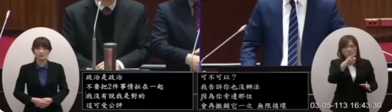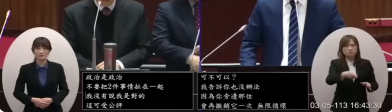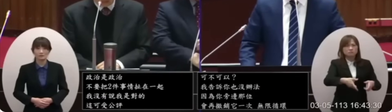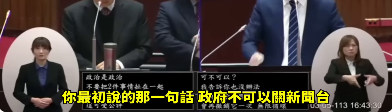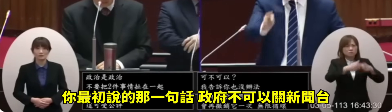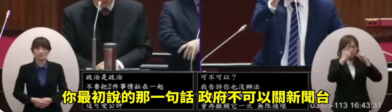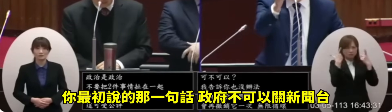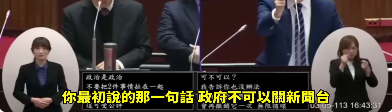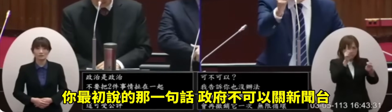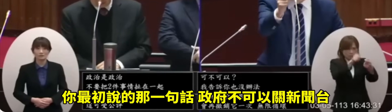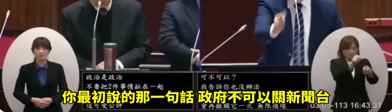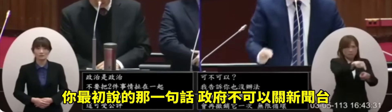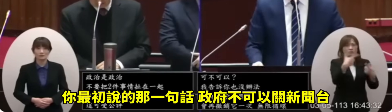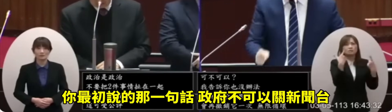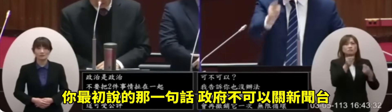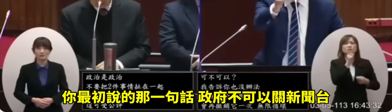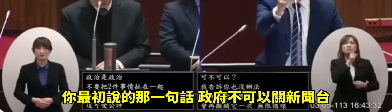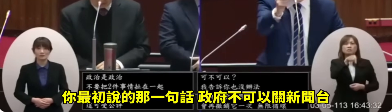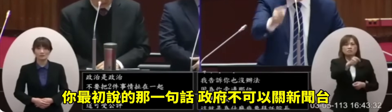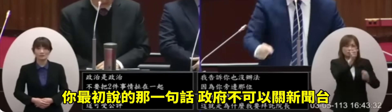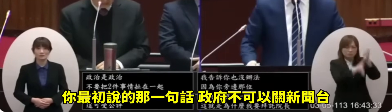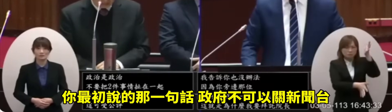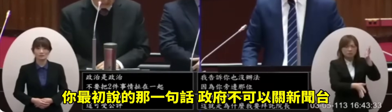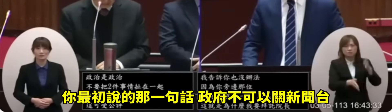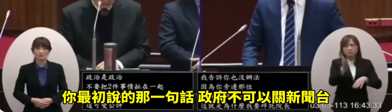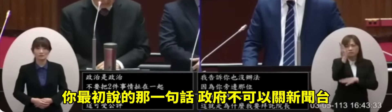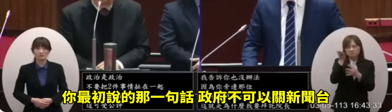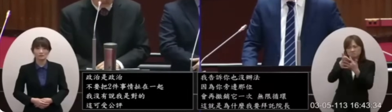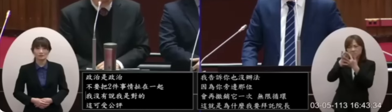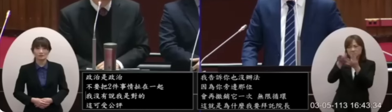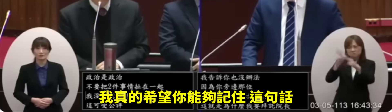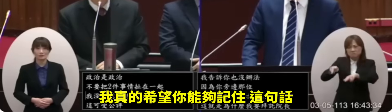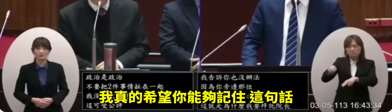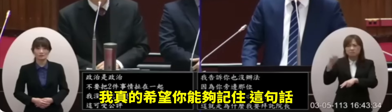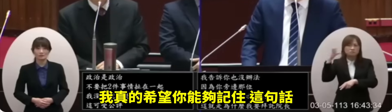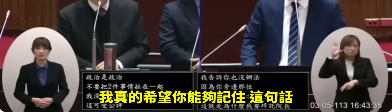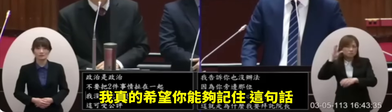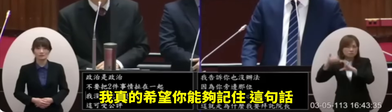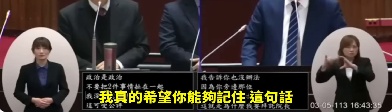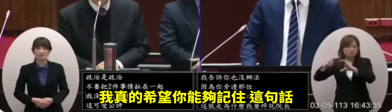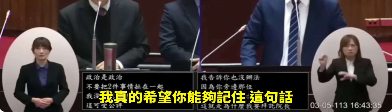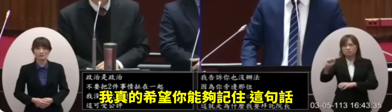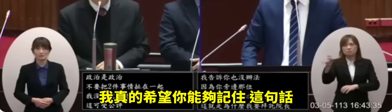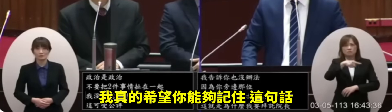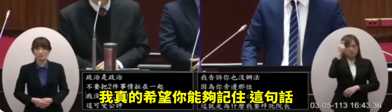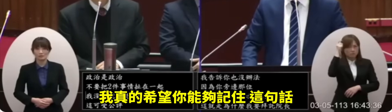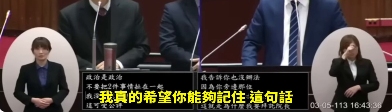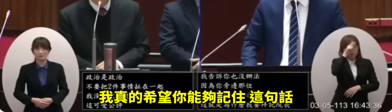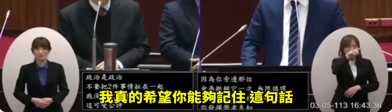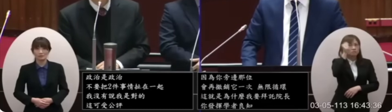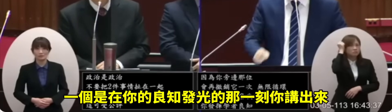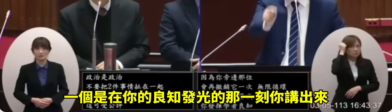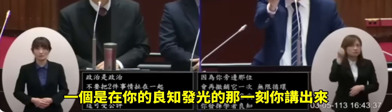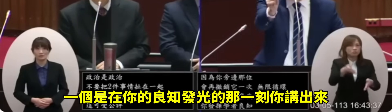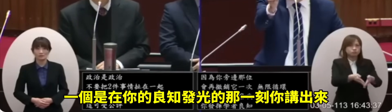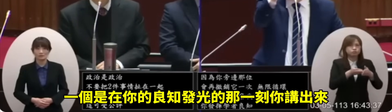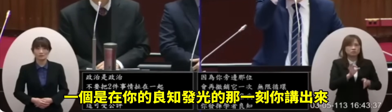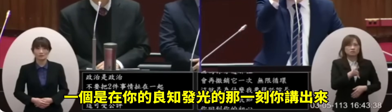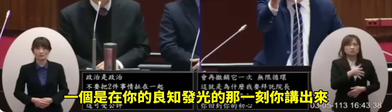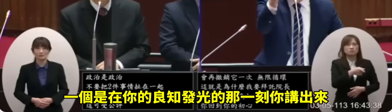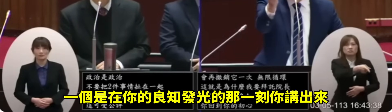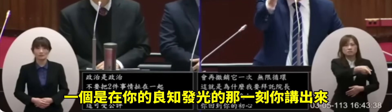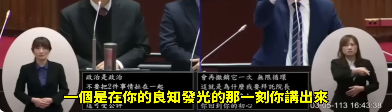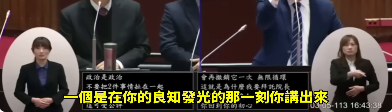心，你最初说的那一句话，政府不可以关新闻台，我真的希望你能够记住这句话，因为是在